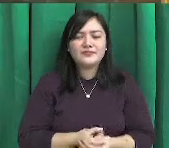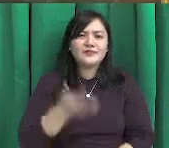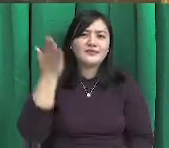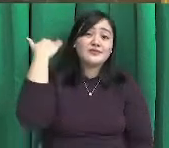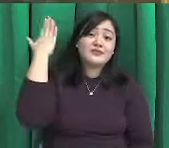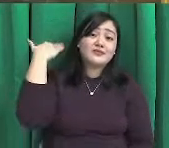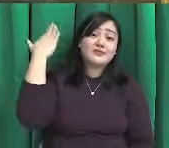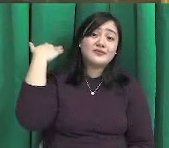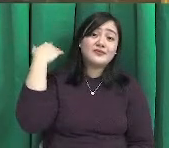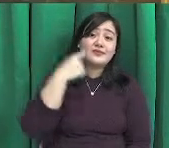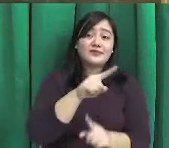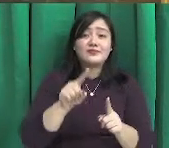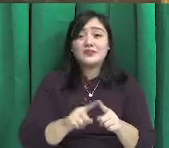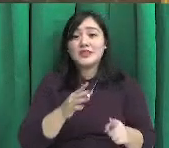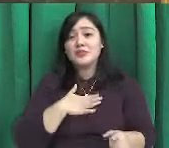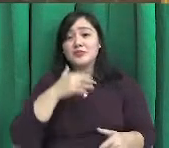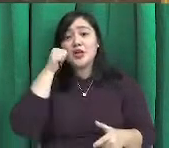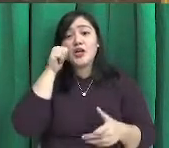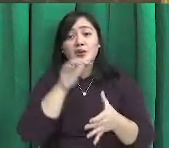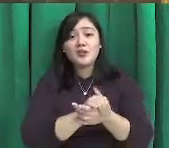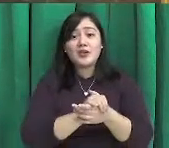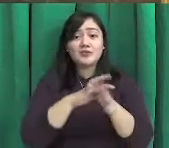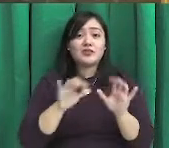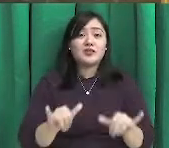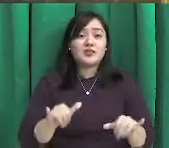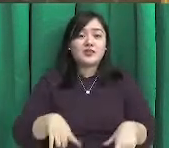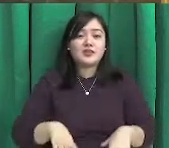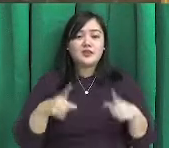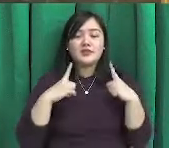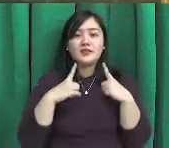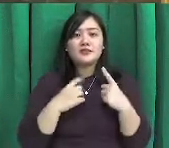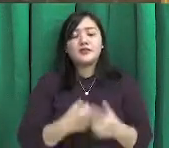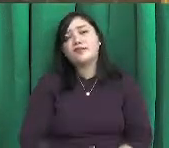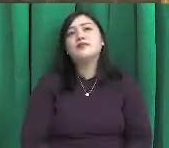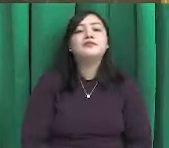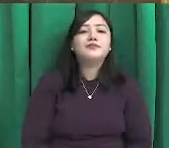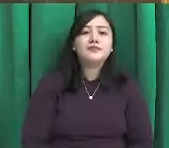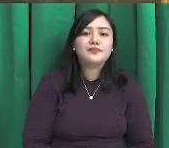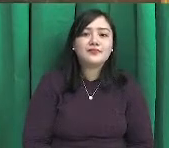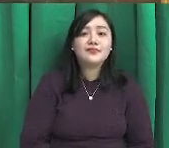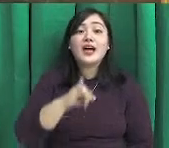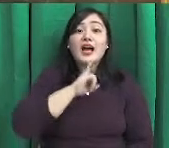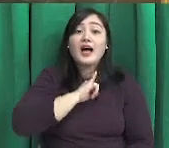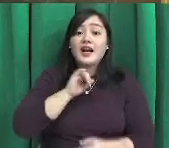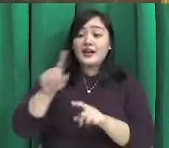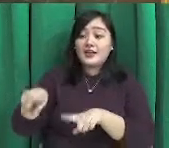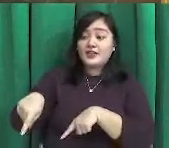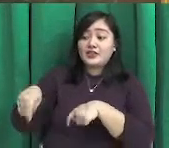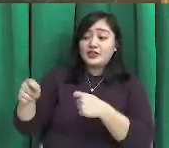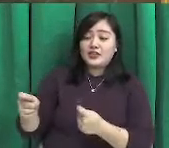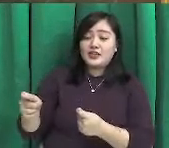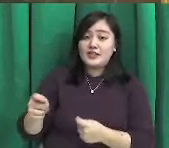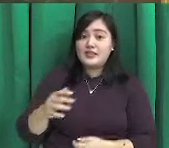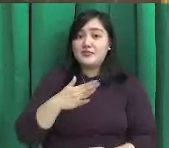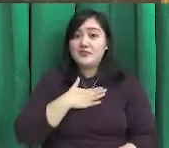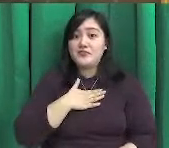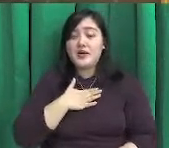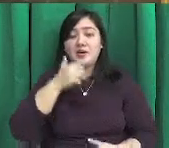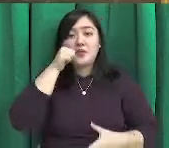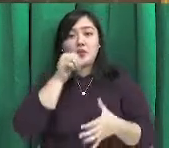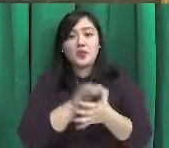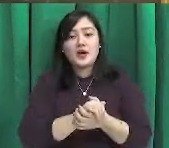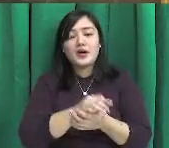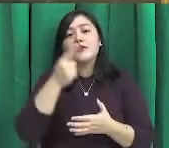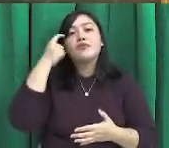nung nabubuhay po si Lerma, pagka actually sa kanya ko pinagkakatiwala eh. Pero ako nagsasabi ng budget. Ibibigay